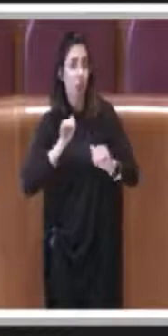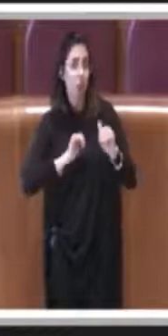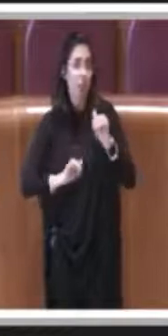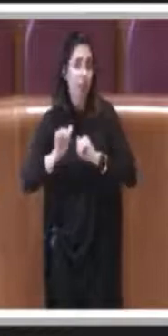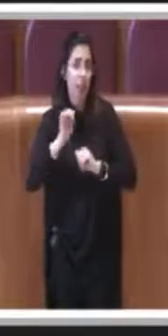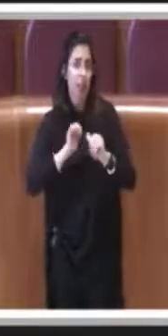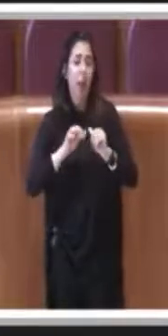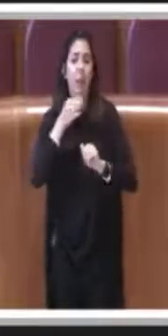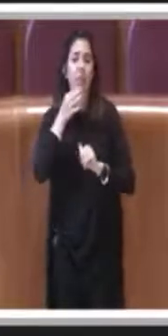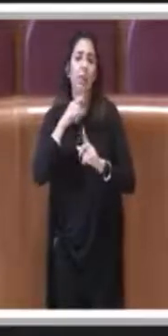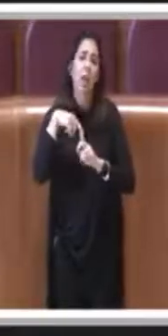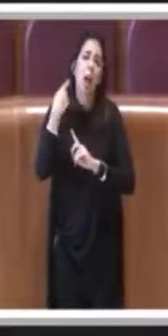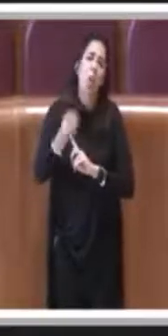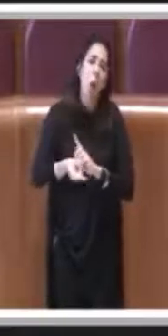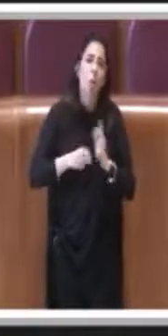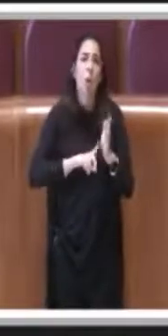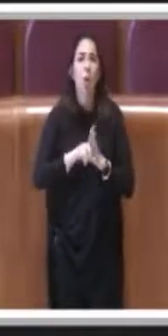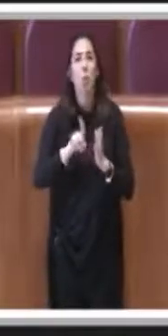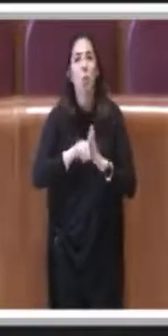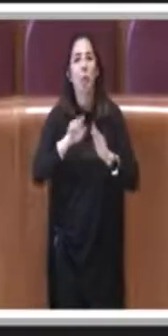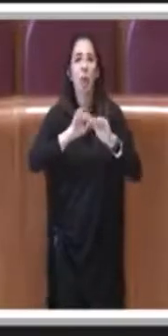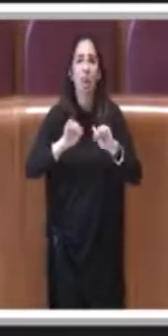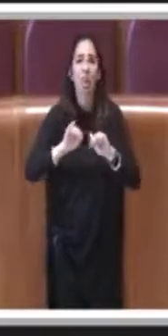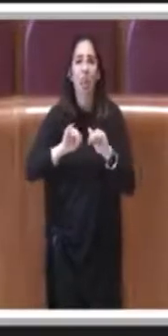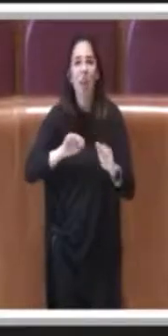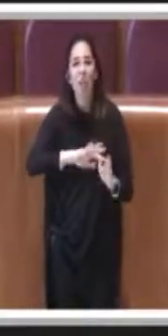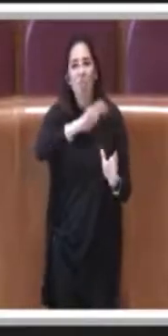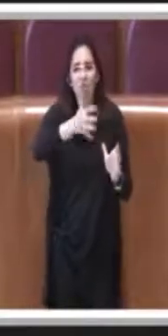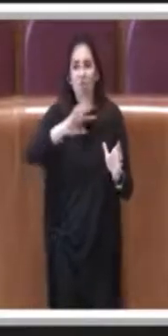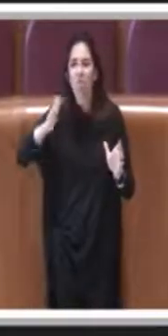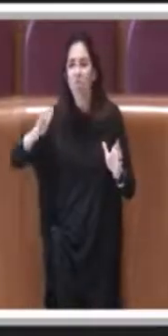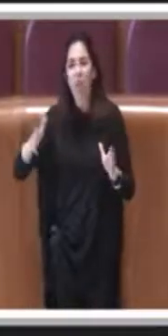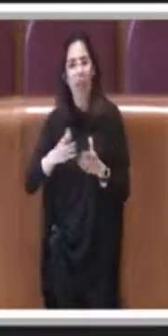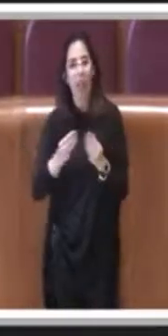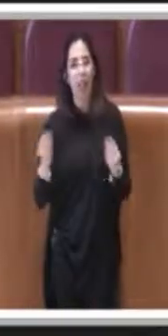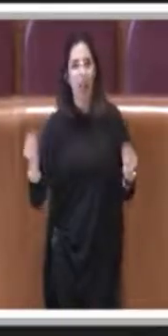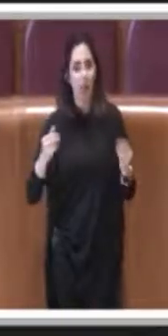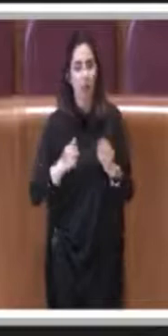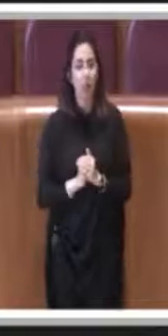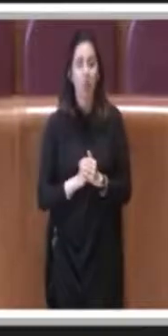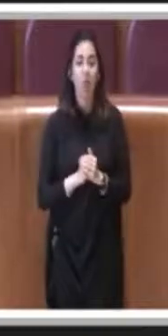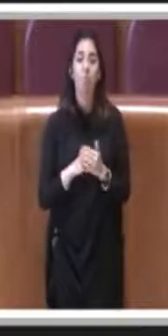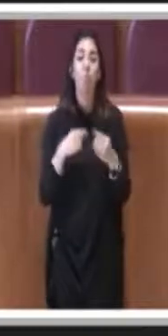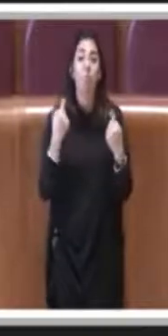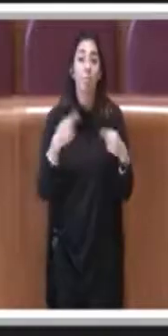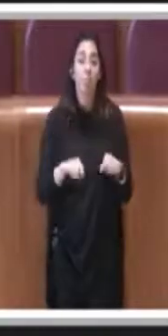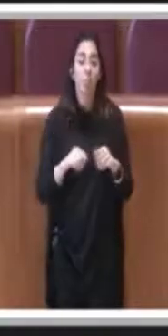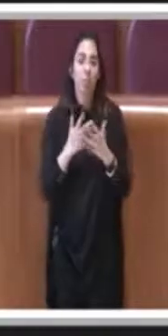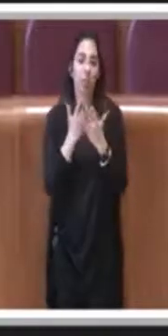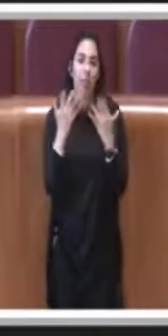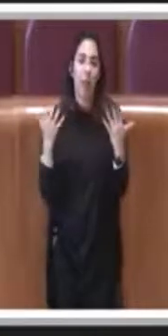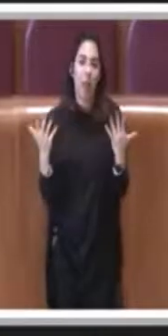che potranno essere raccolti. A questo ovviamente segue anche